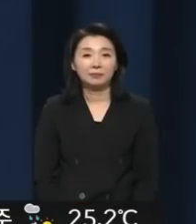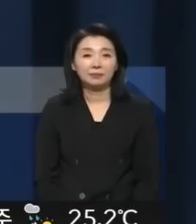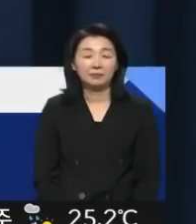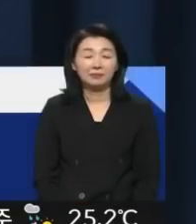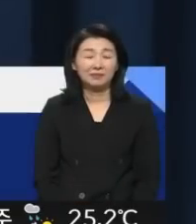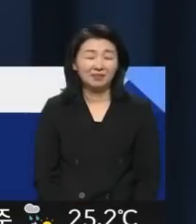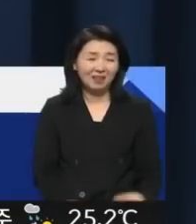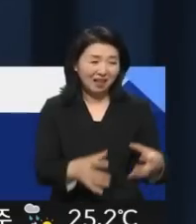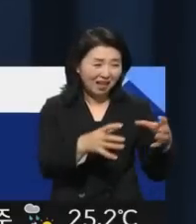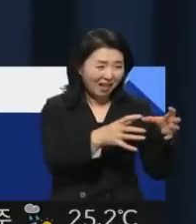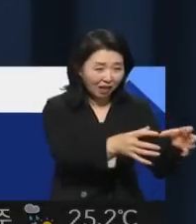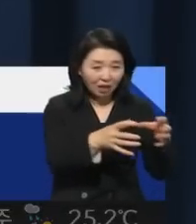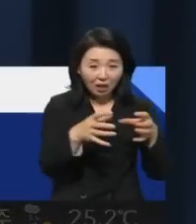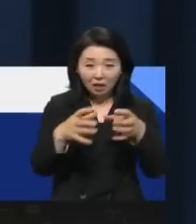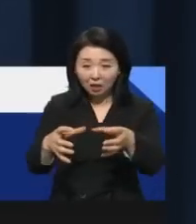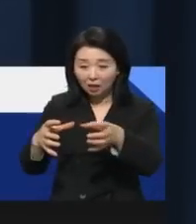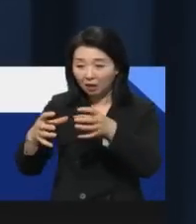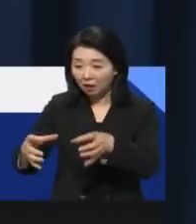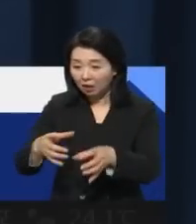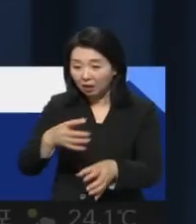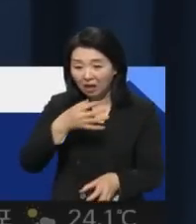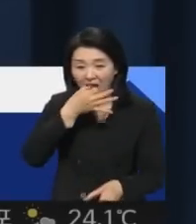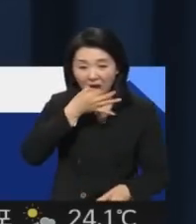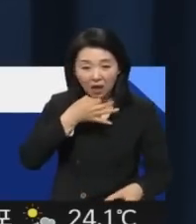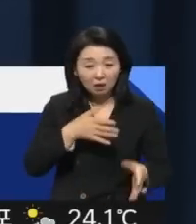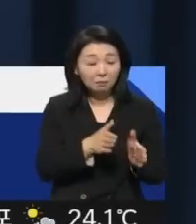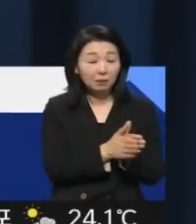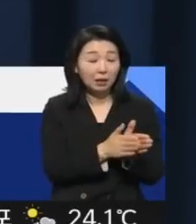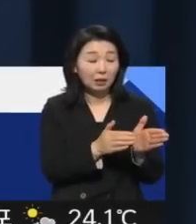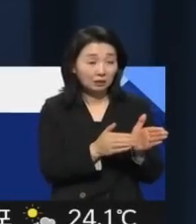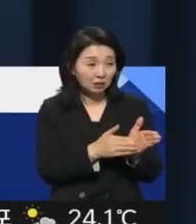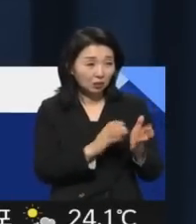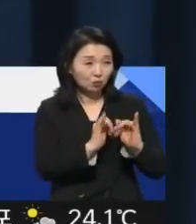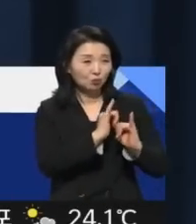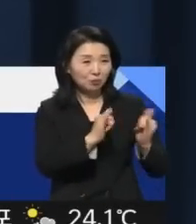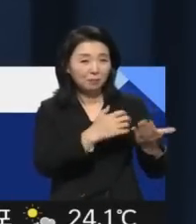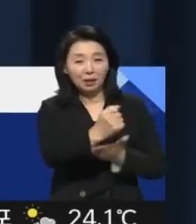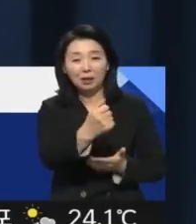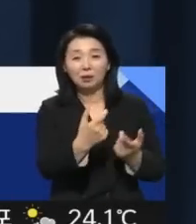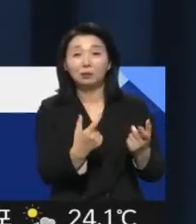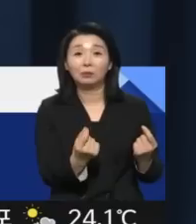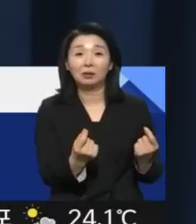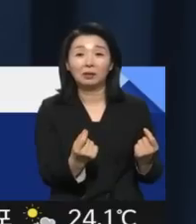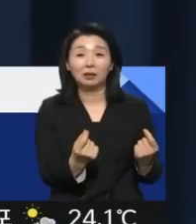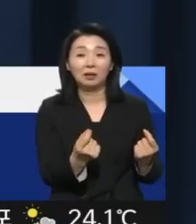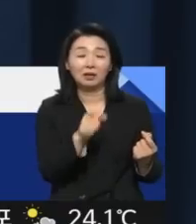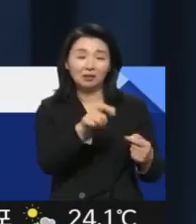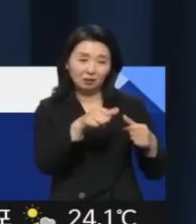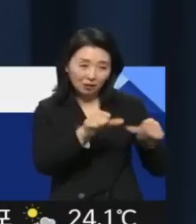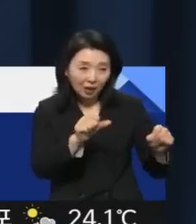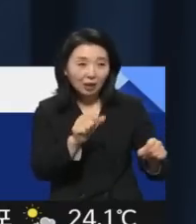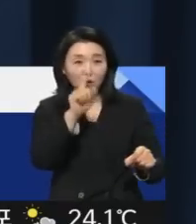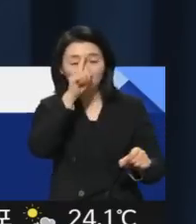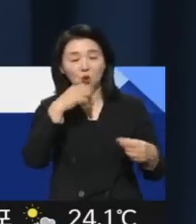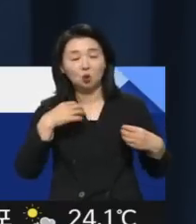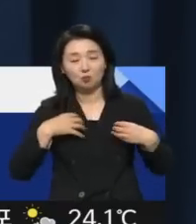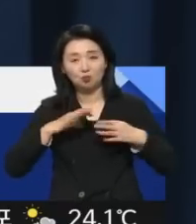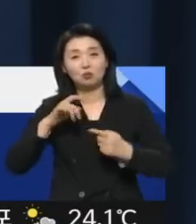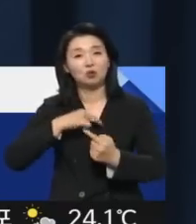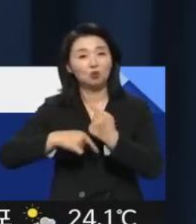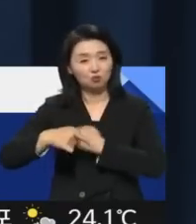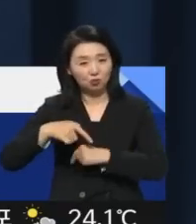끼리끼리 카르텔을 구축해서 획득한 이권은 국민을 약탈하는 것이다. 이를 깨는 것이 우리 정부의